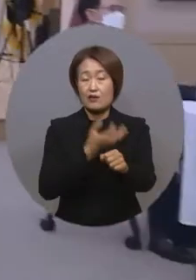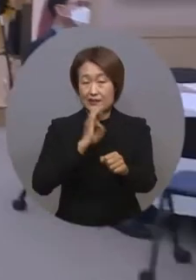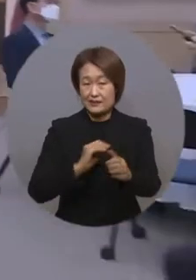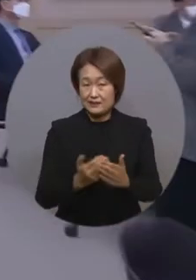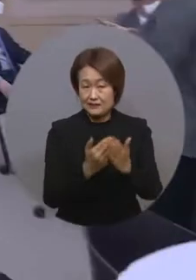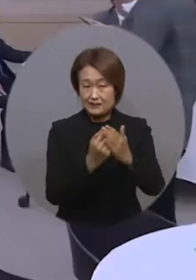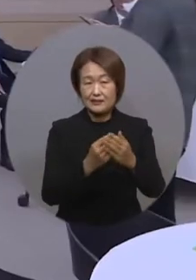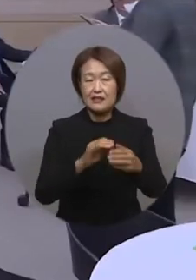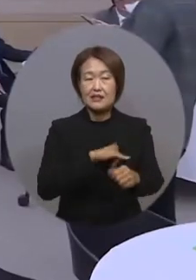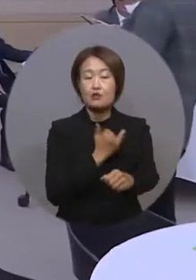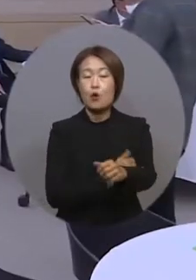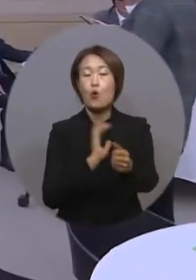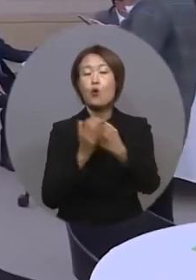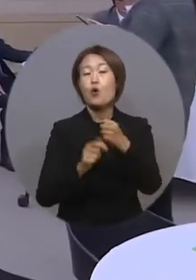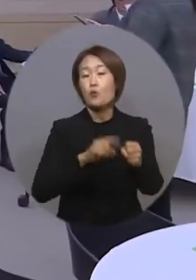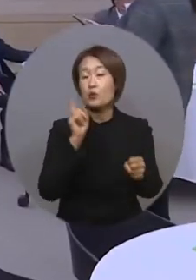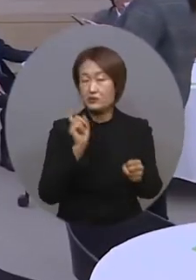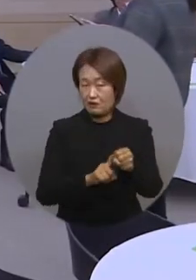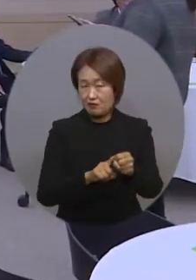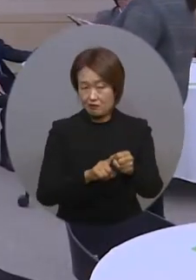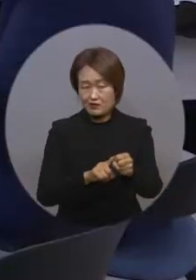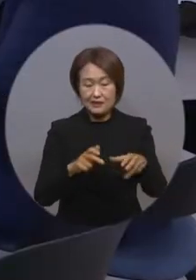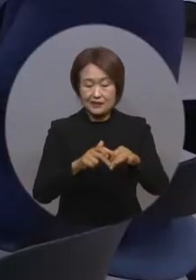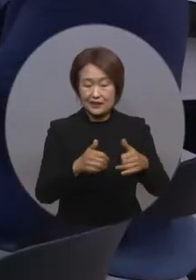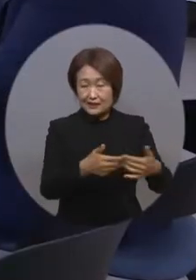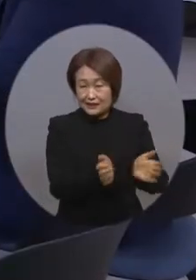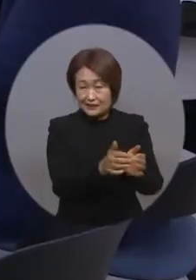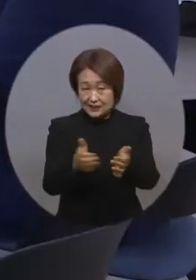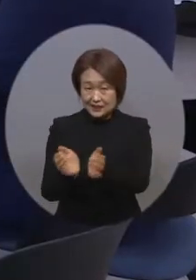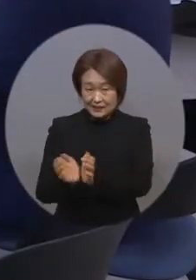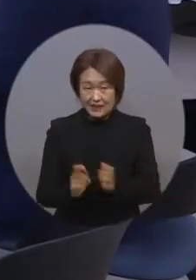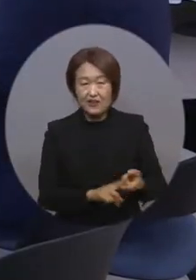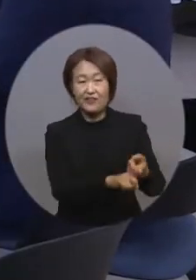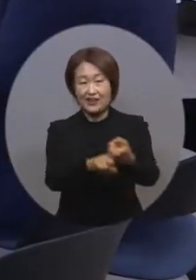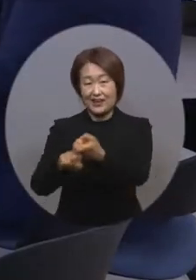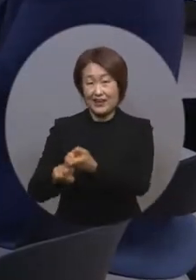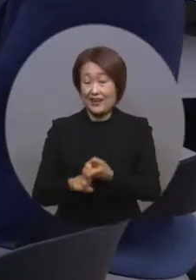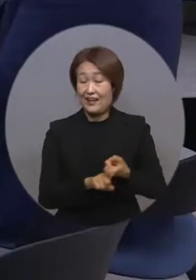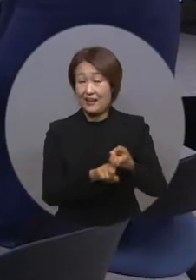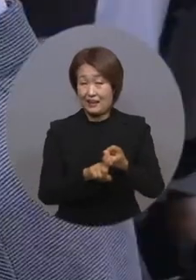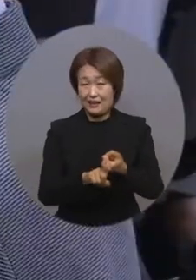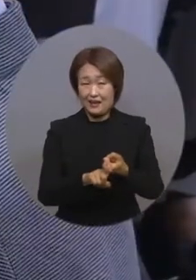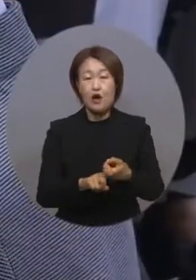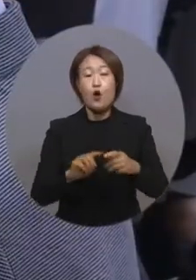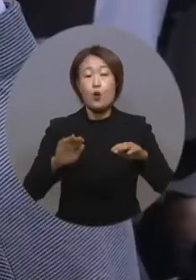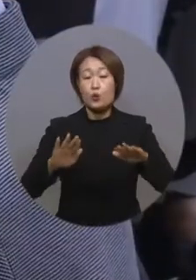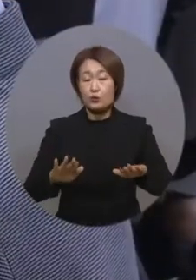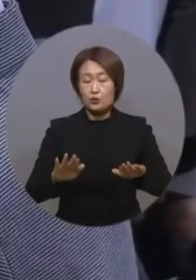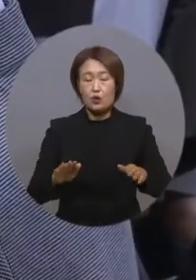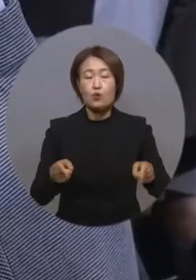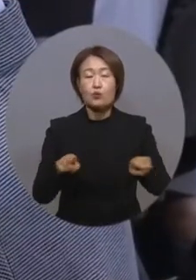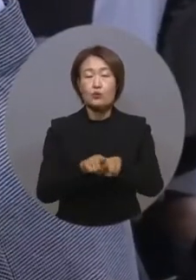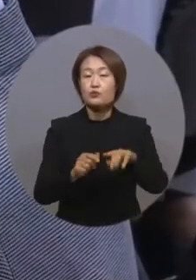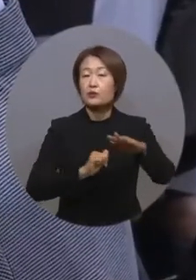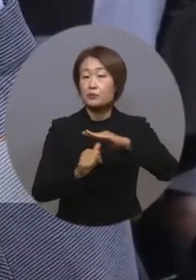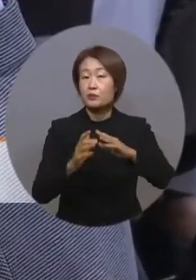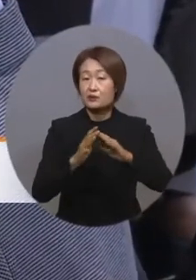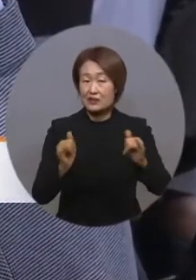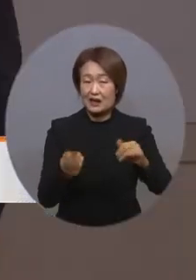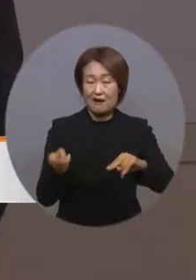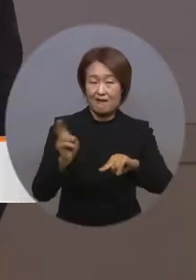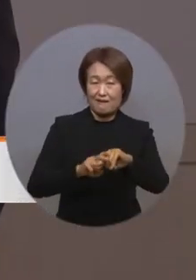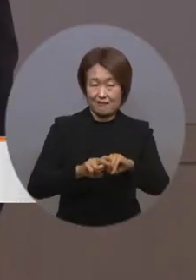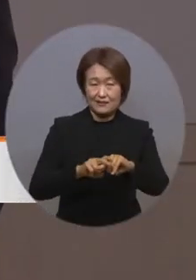위해 활동하는 장애인 단체들의 연대체 한국장애인단체총연맹 공동대표단이 취임했습니다. 지난